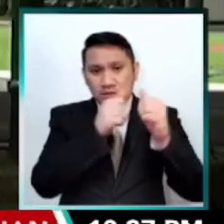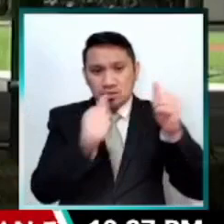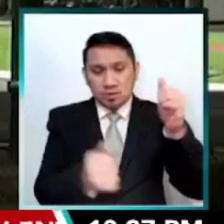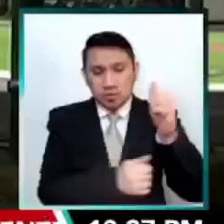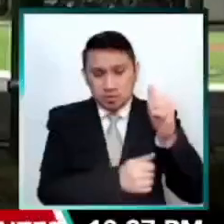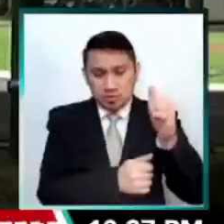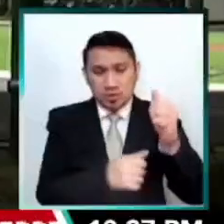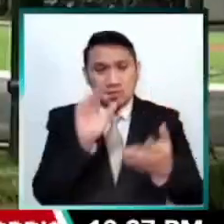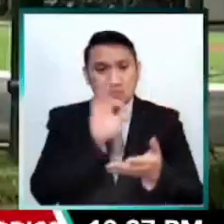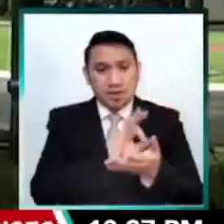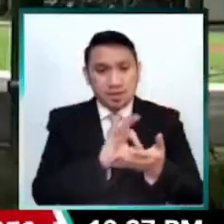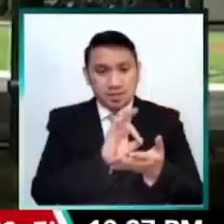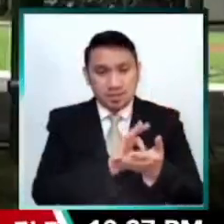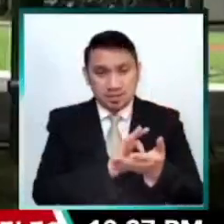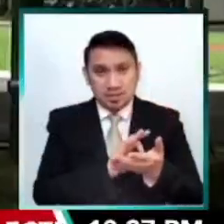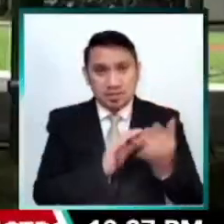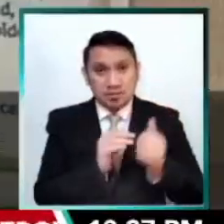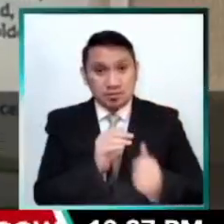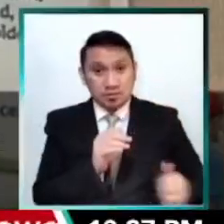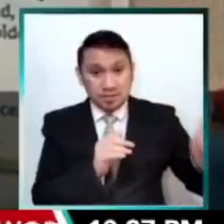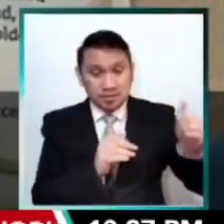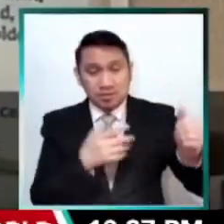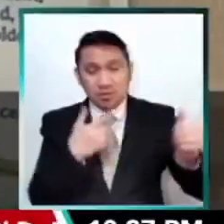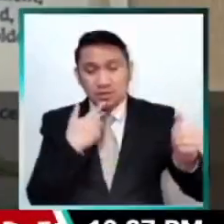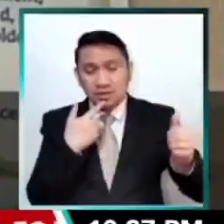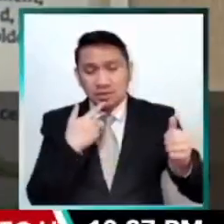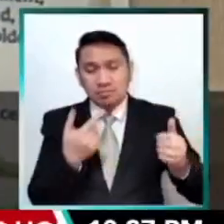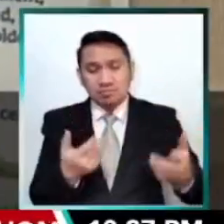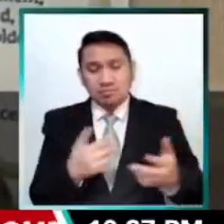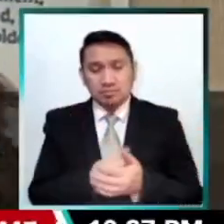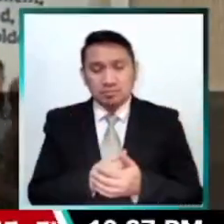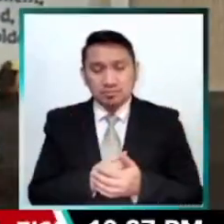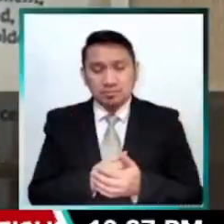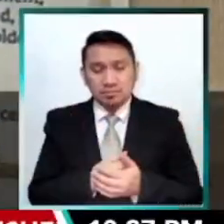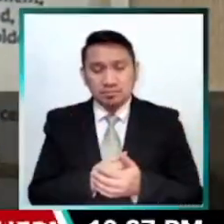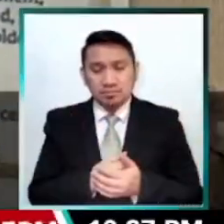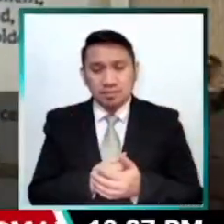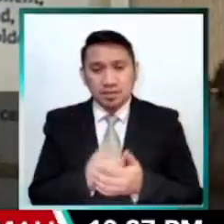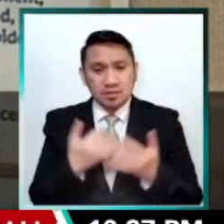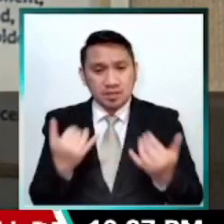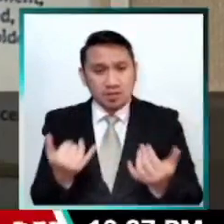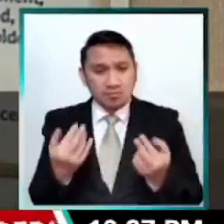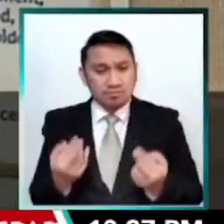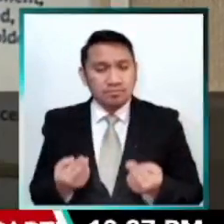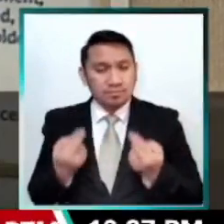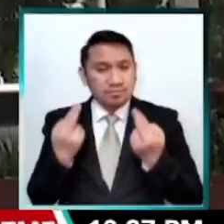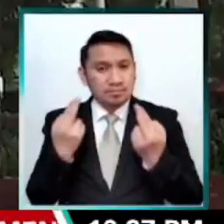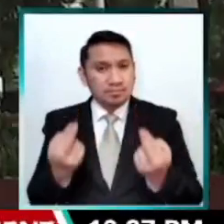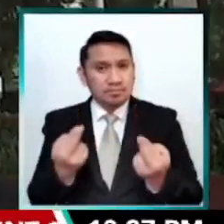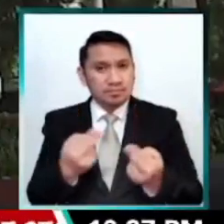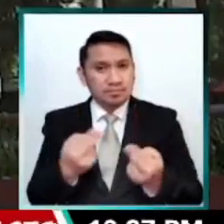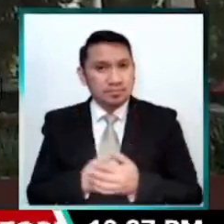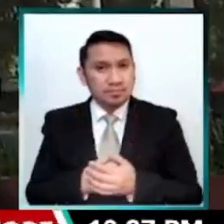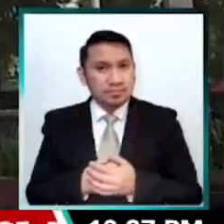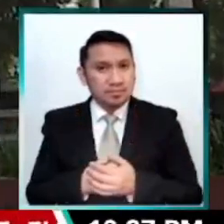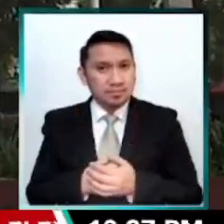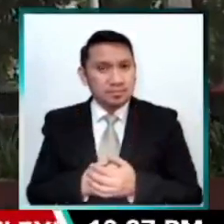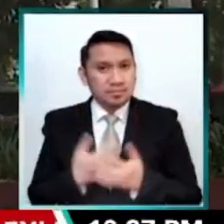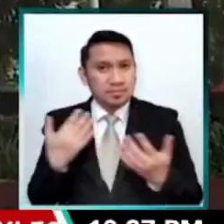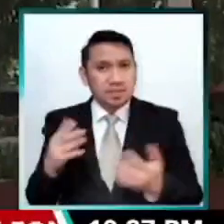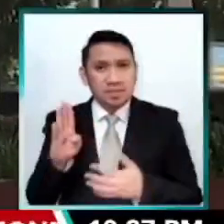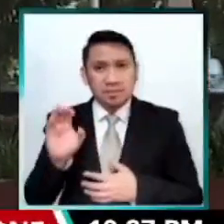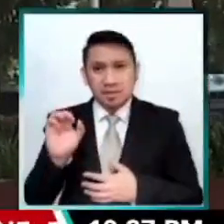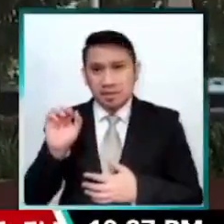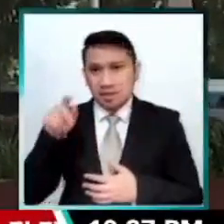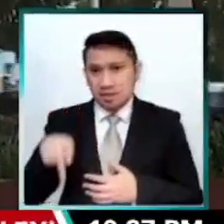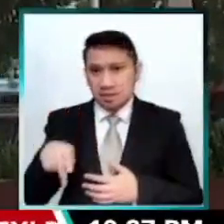board. Matapos naman tanggalin ng SSS at GSIS, inirekomenda ng Bangko Sentral ng Pilipinas na sa BSP, Land Bank